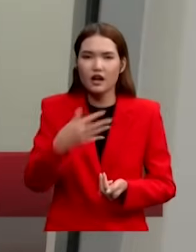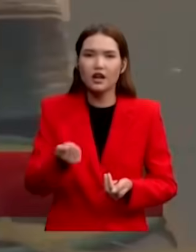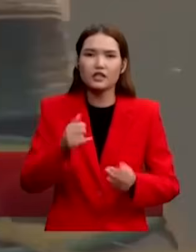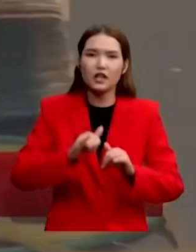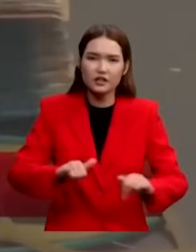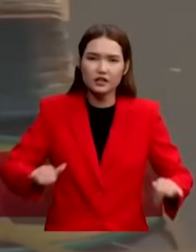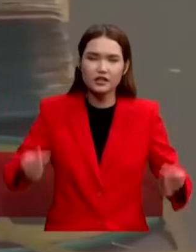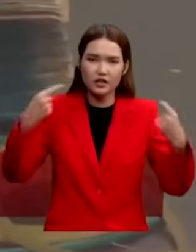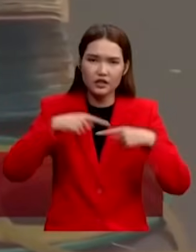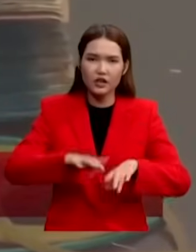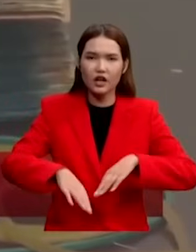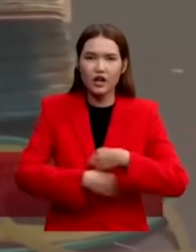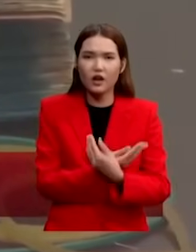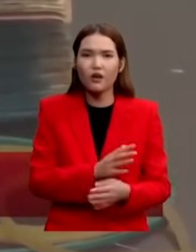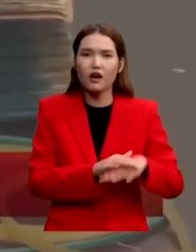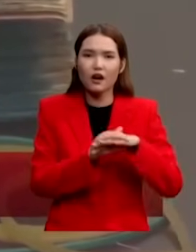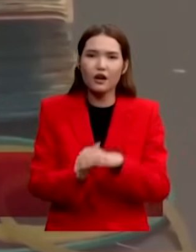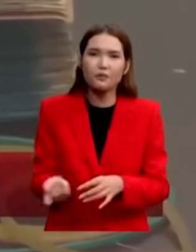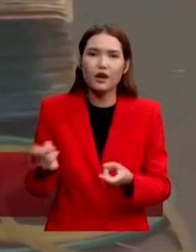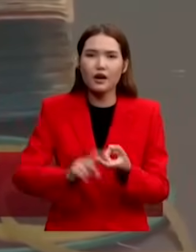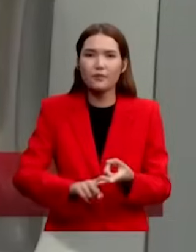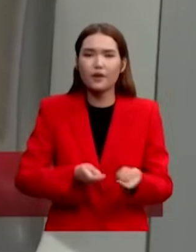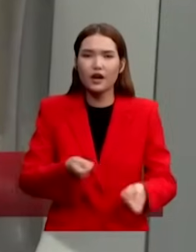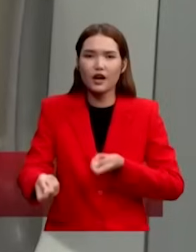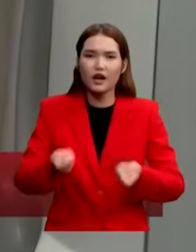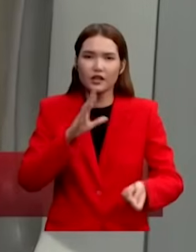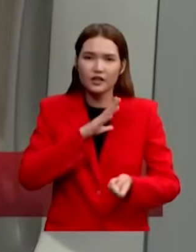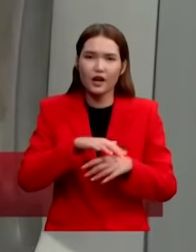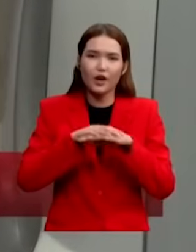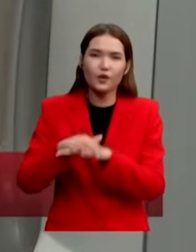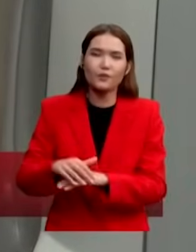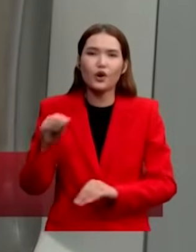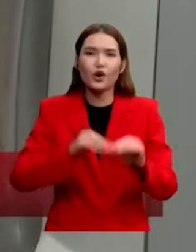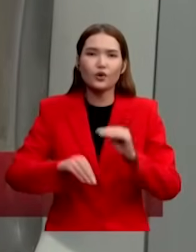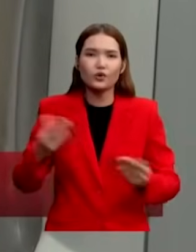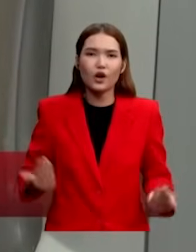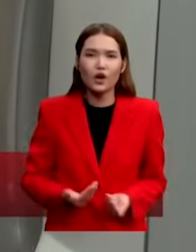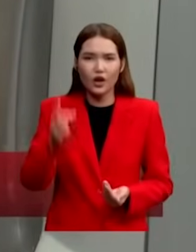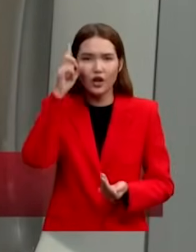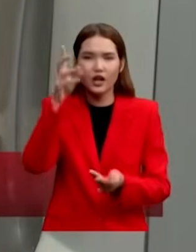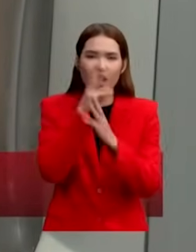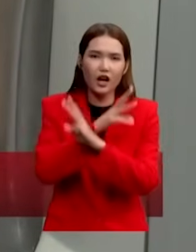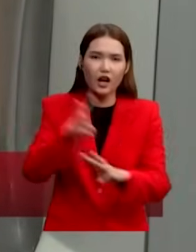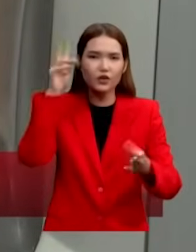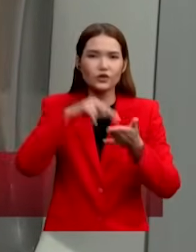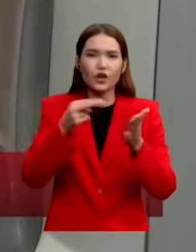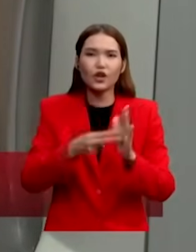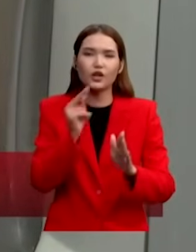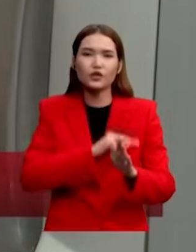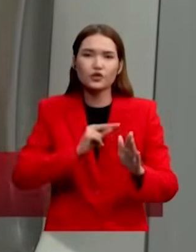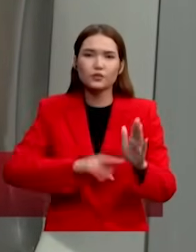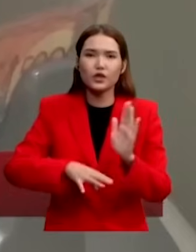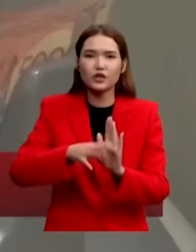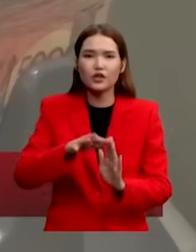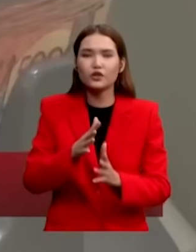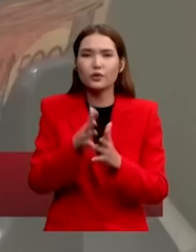және қайта құру банкімен әріптестік байланыс орнатқан. Олар бізге банк жүйесін құруға, елдегі қаржы ұйымдарының жұмысын жақсартуға көп